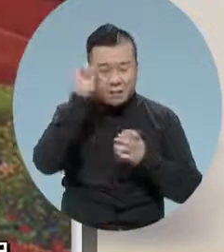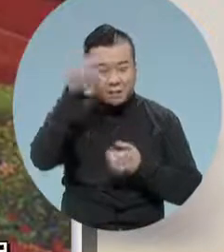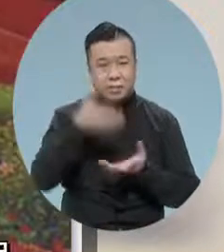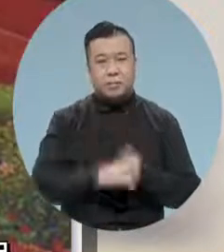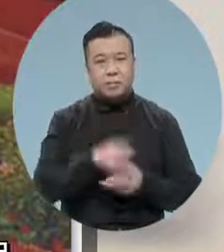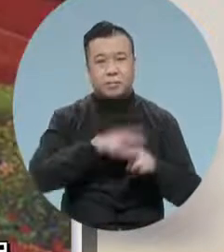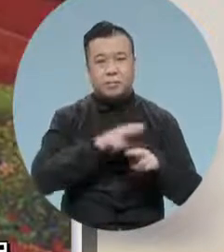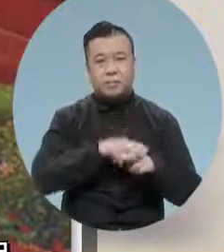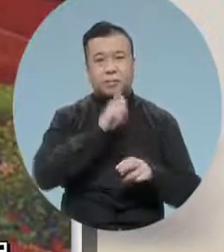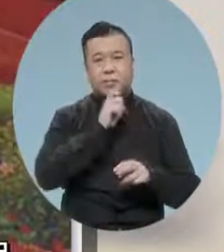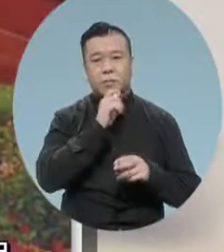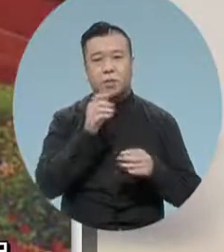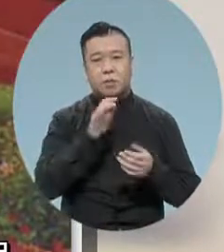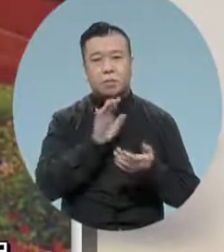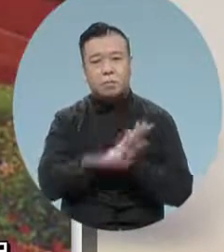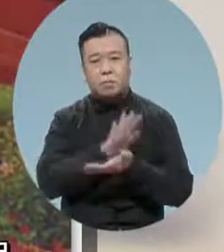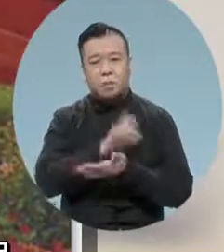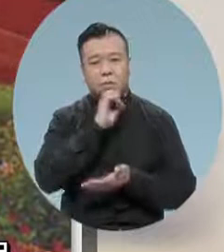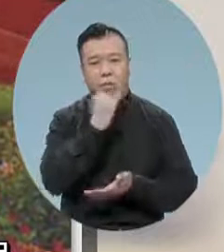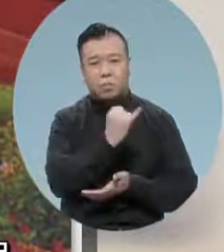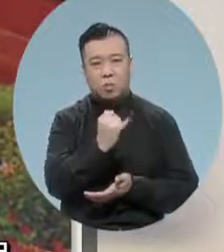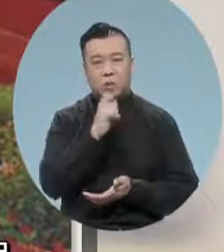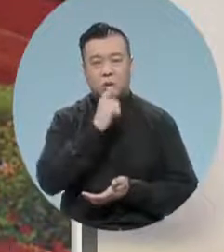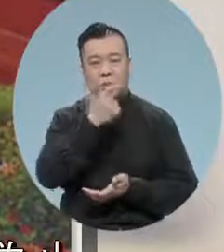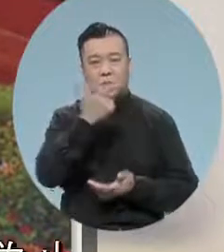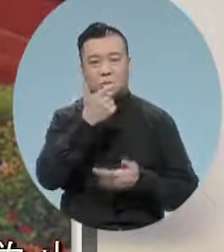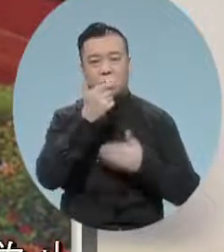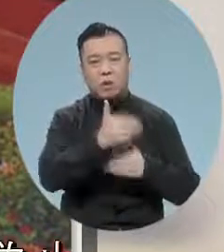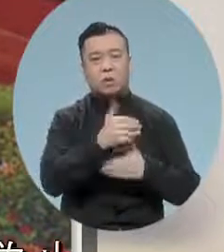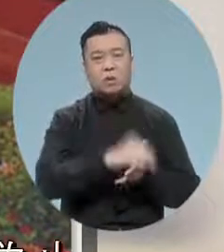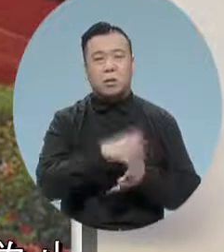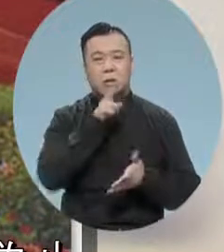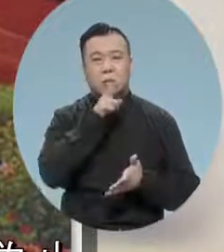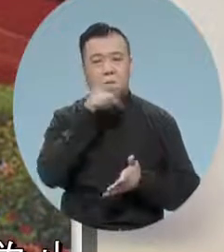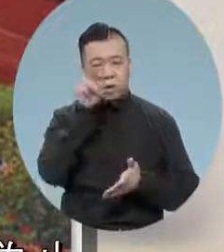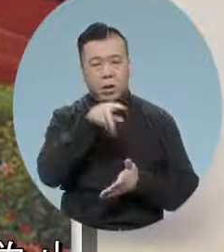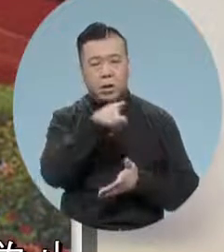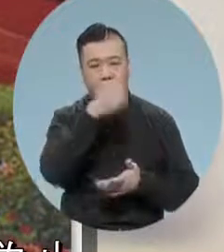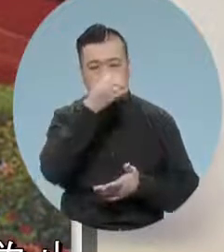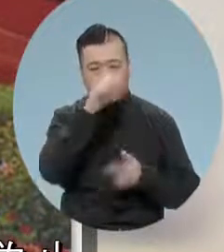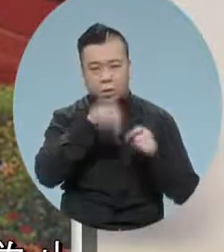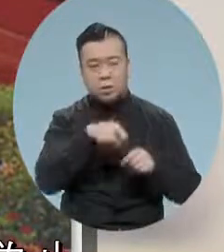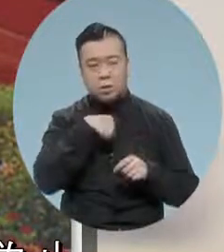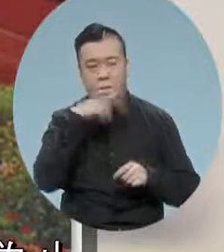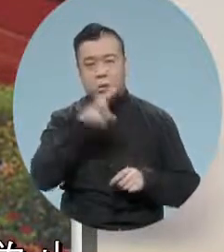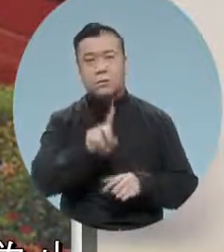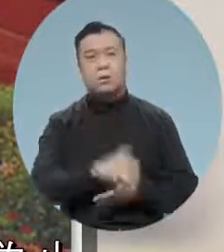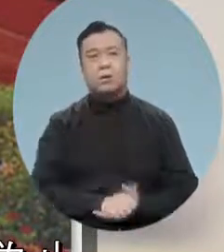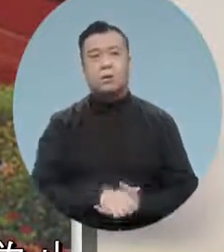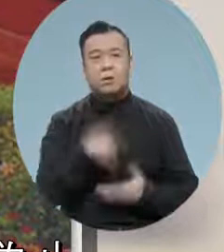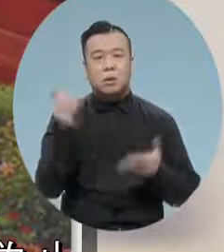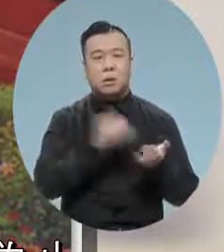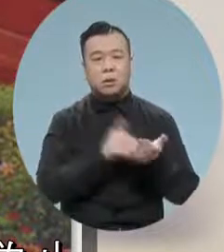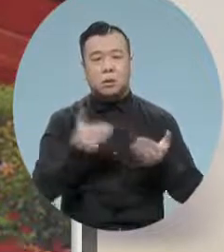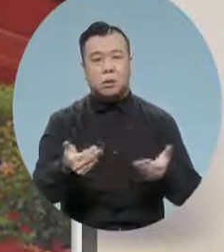享啦。中共有無數嘅短處，亦都有無數嘅局限。譬如睇香港問題，我嘅睇法就係、是，直到